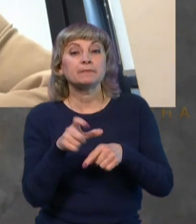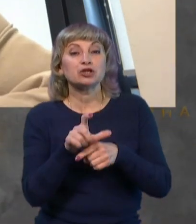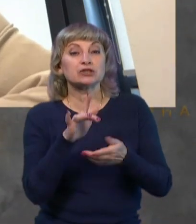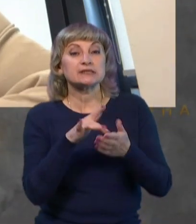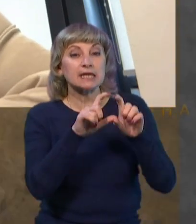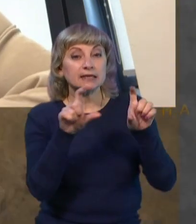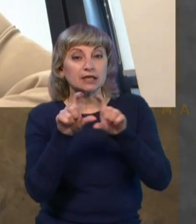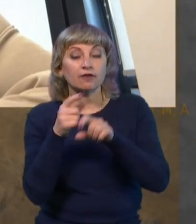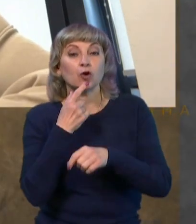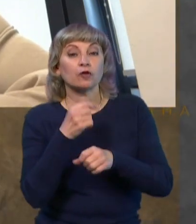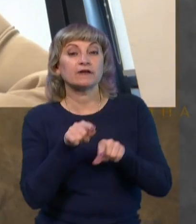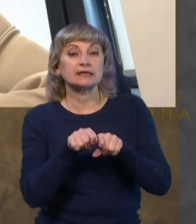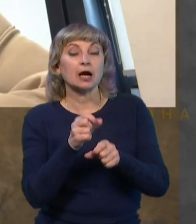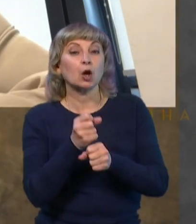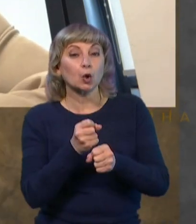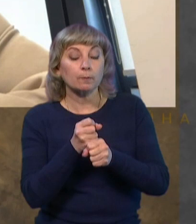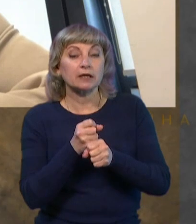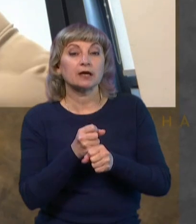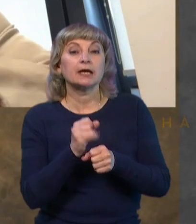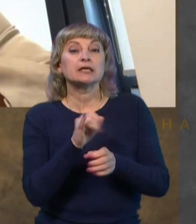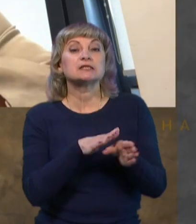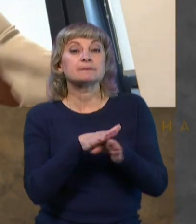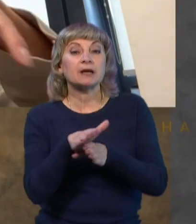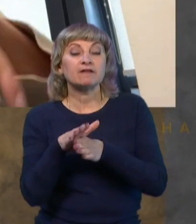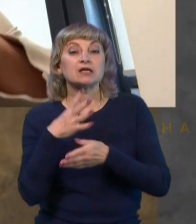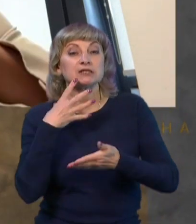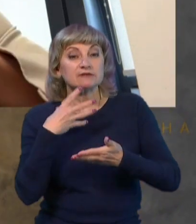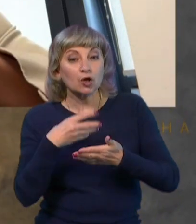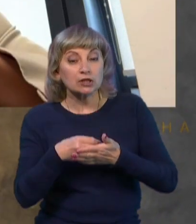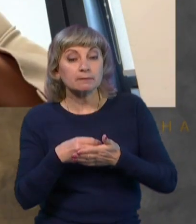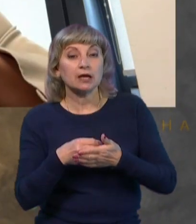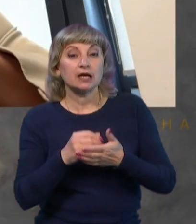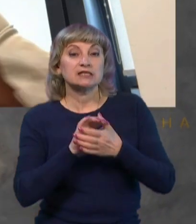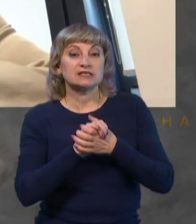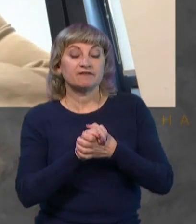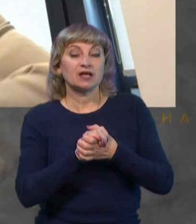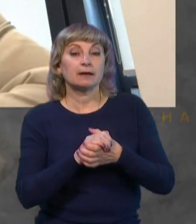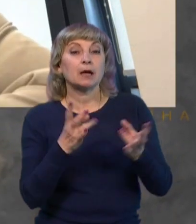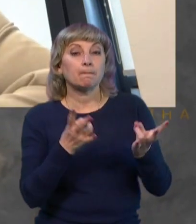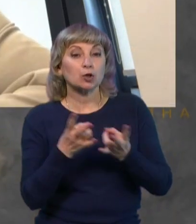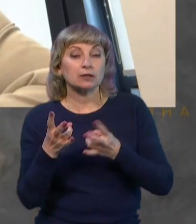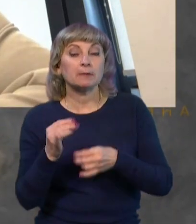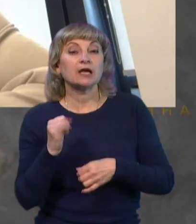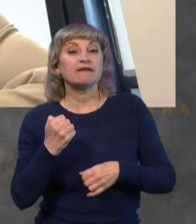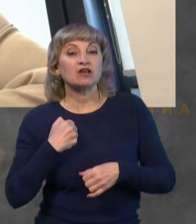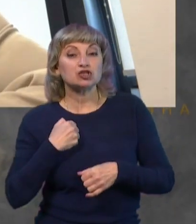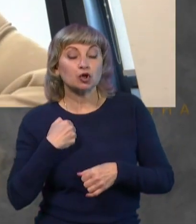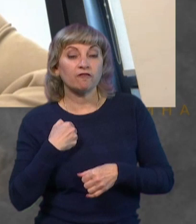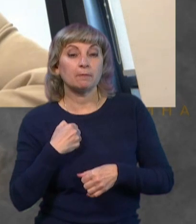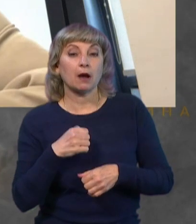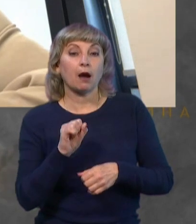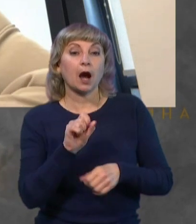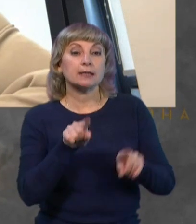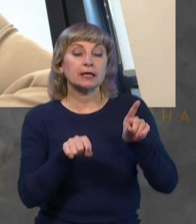і роблять, і справляються зі своїми цивільними, скажімо так, потребами і військовими, а